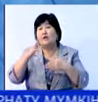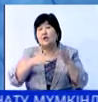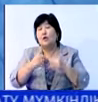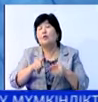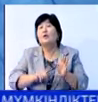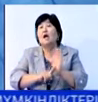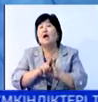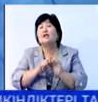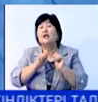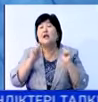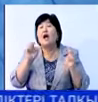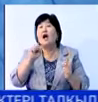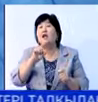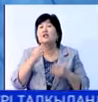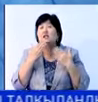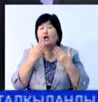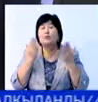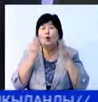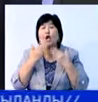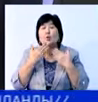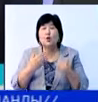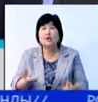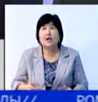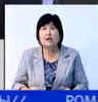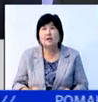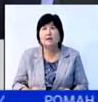азан шақырылып, Құран оқылды.